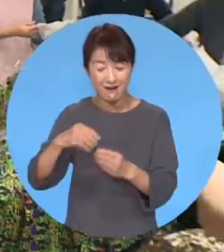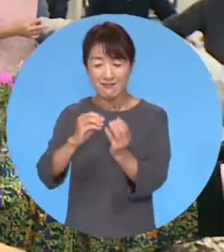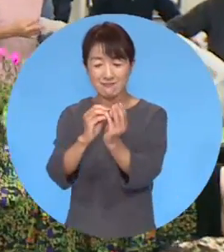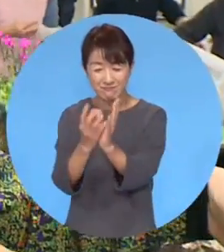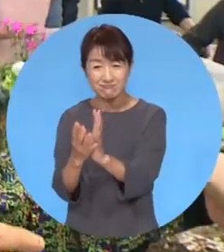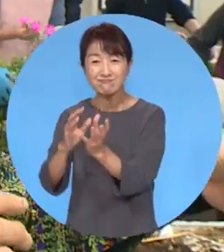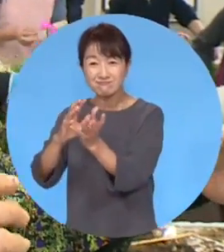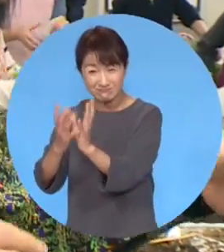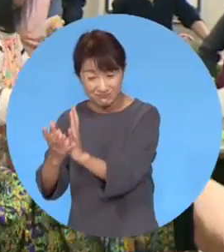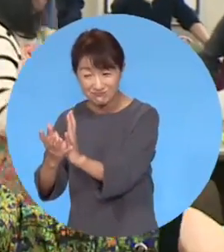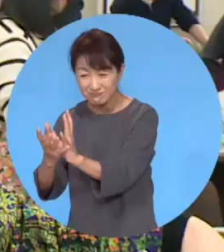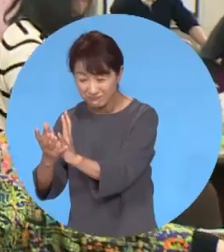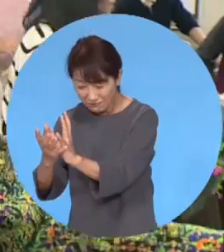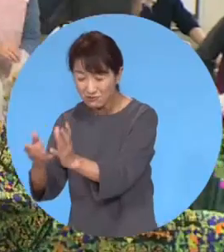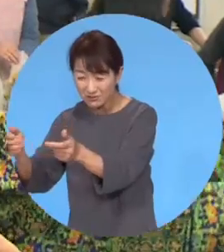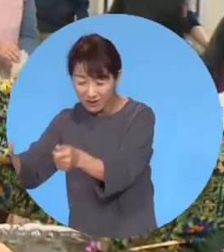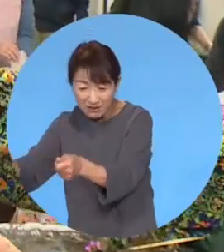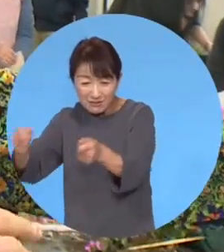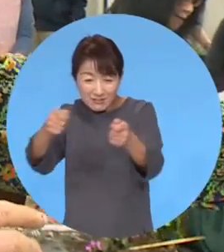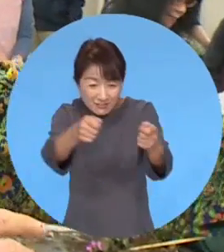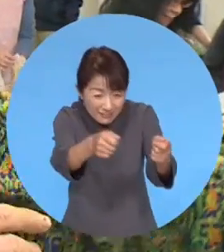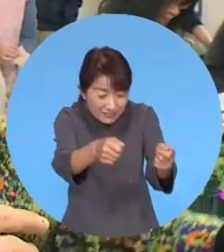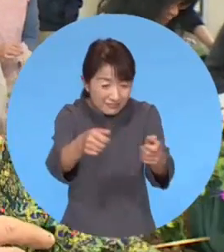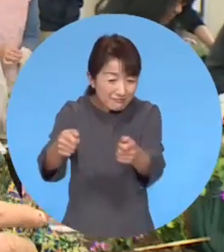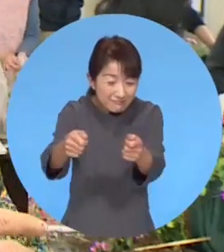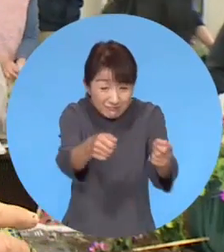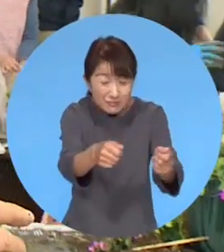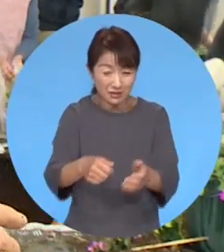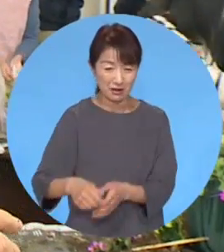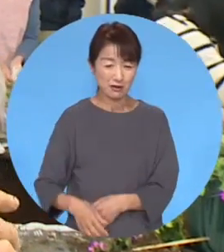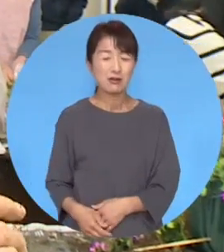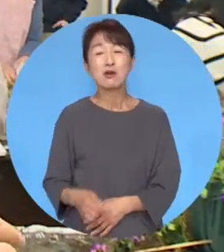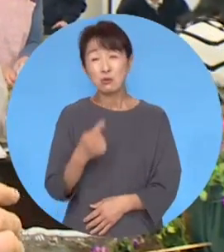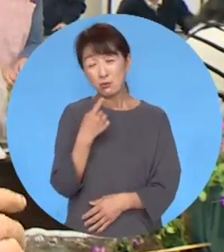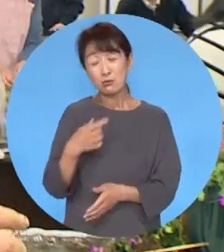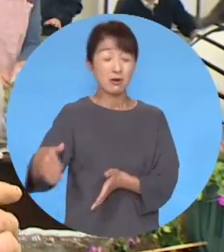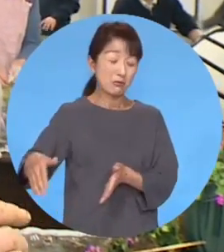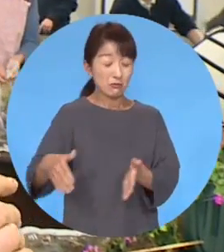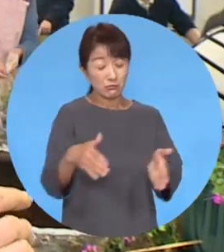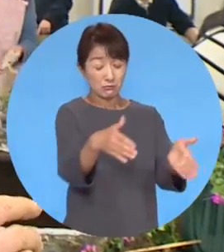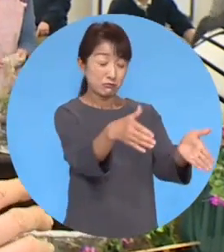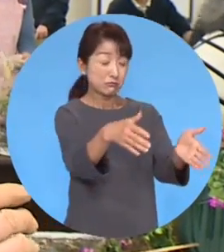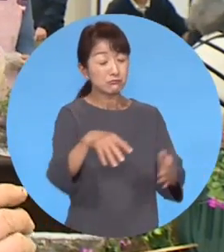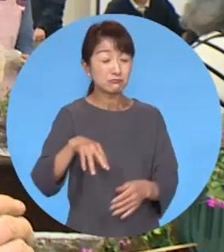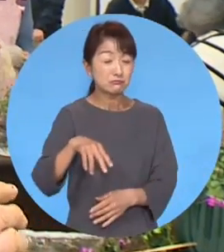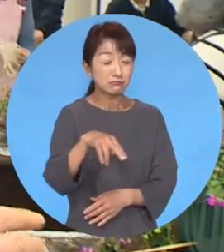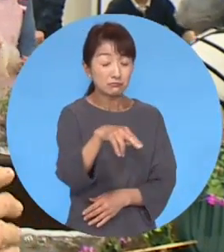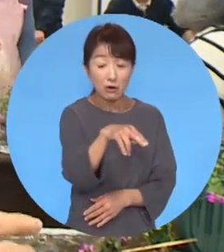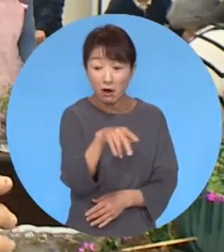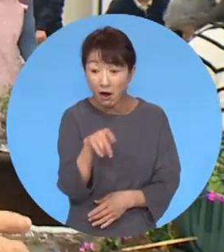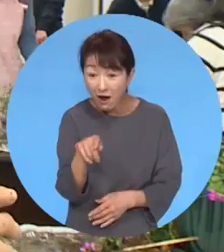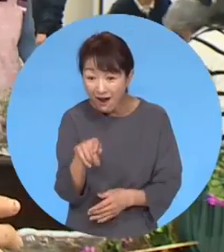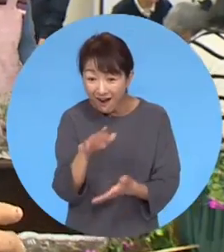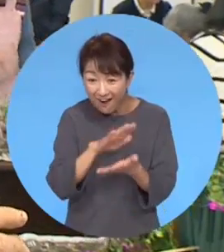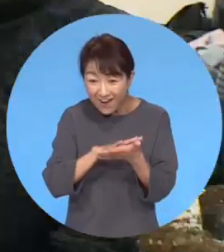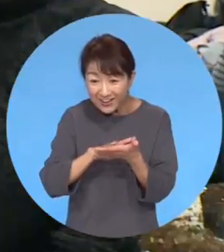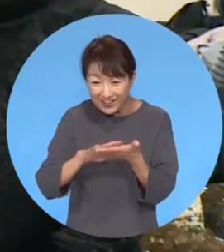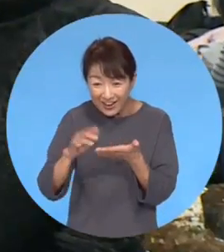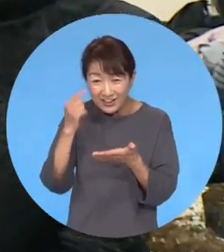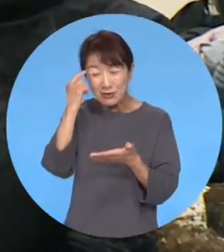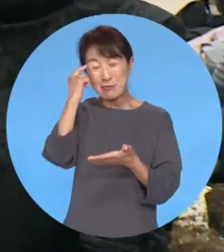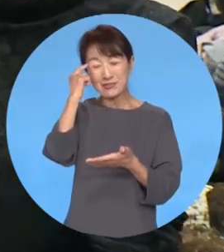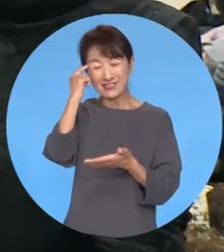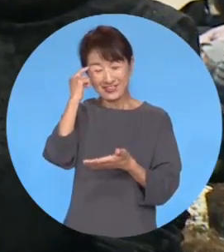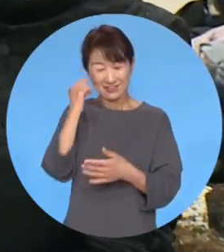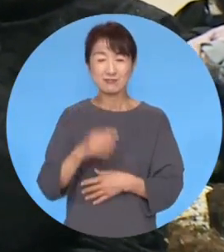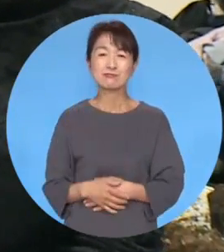パンジーとか植えて置いといてくださるんですよ。それを見て、あ、これは素敵だと思ってました。 い